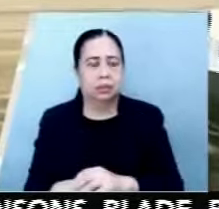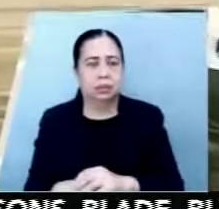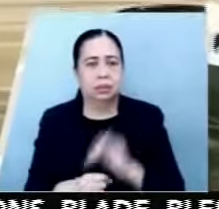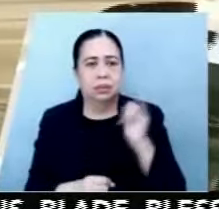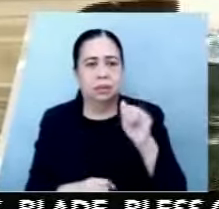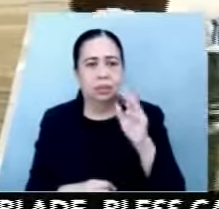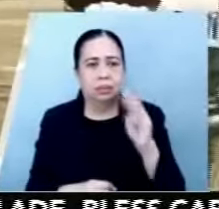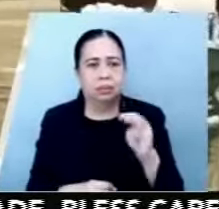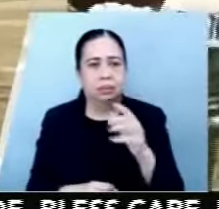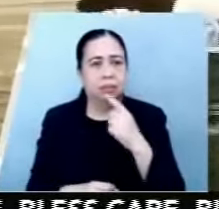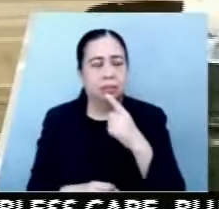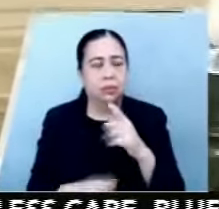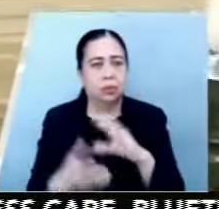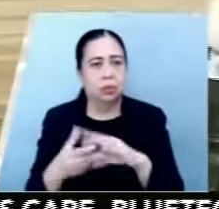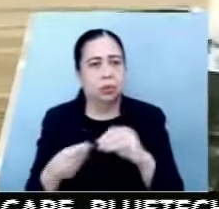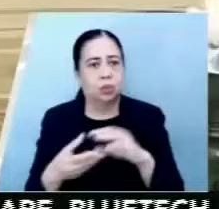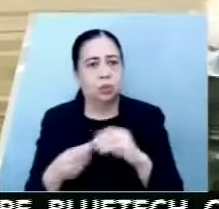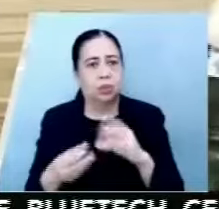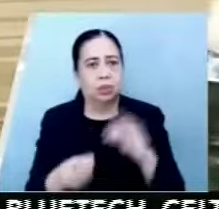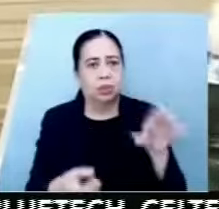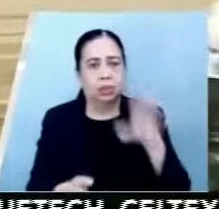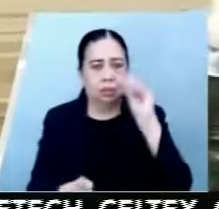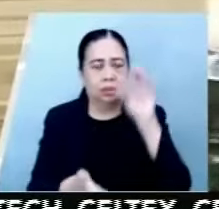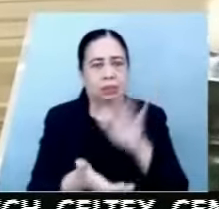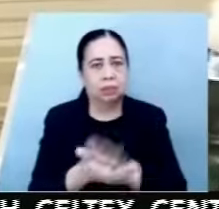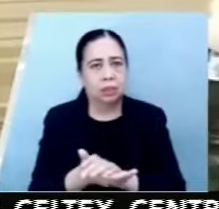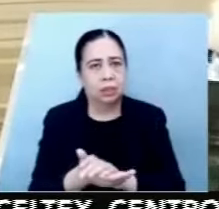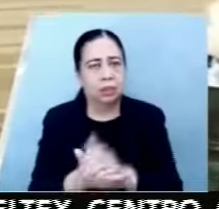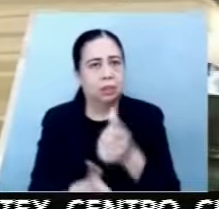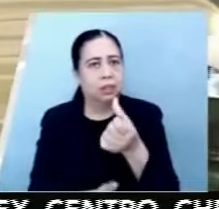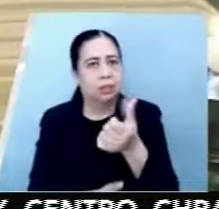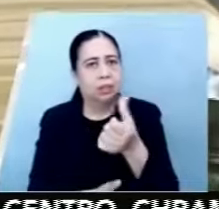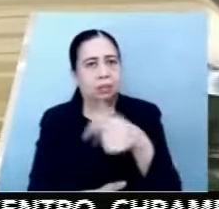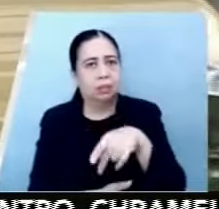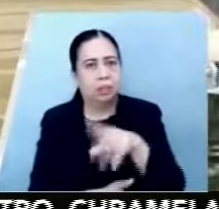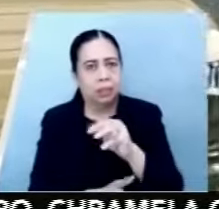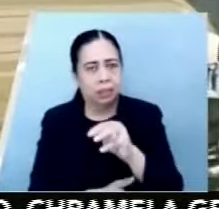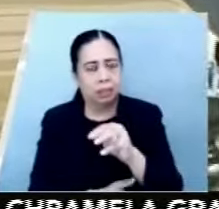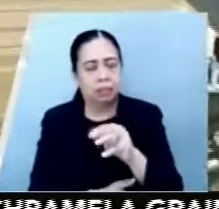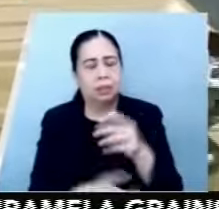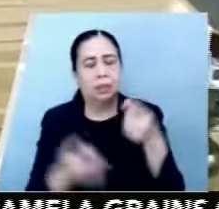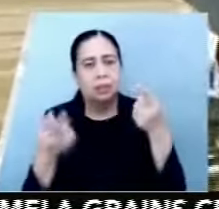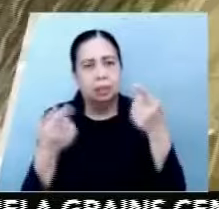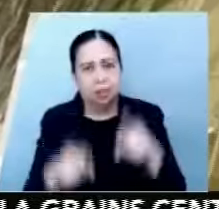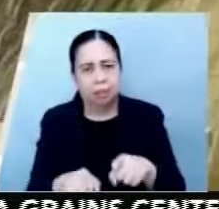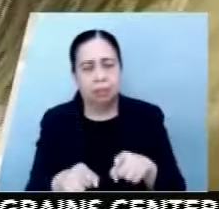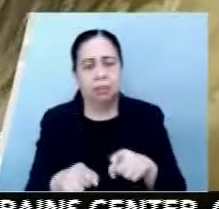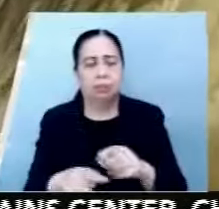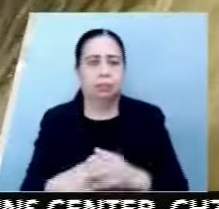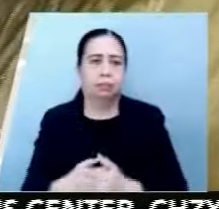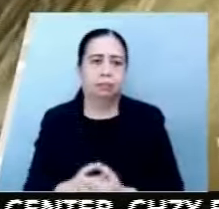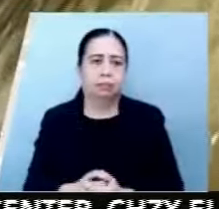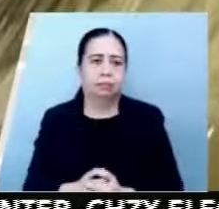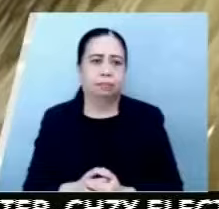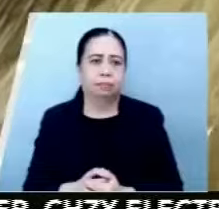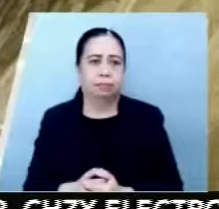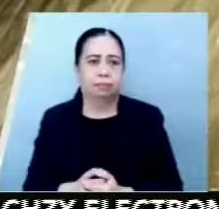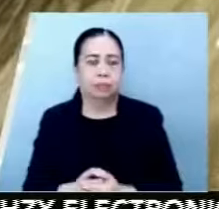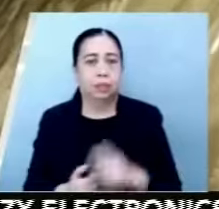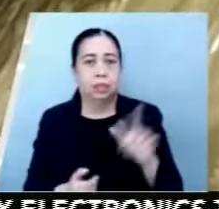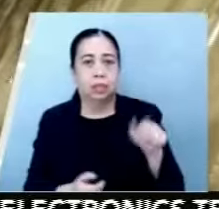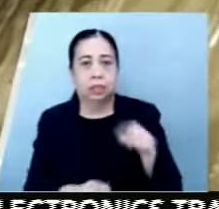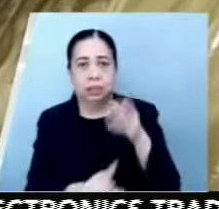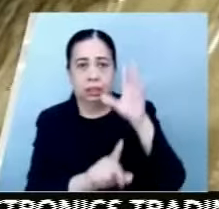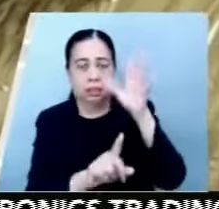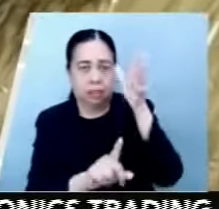ni Roselier, asawa ni Maika, alas 10 ng gabi nang mangyari ang insidente. Nasa bundok raw siya ng mga